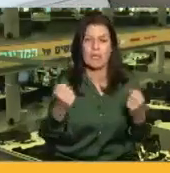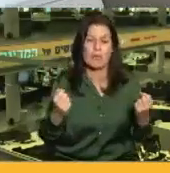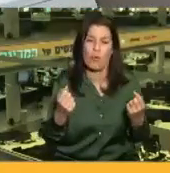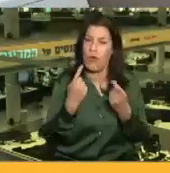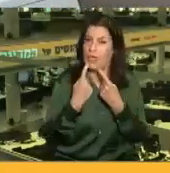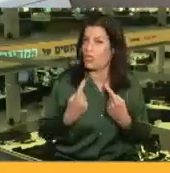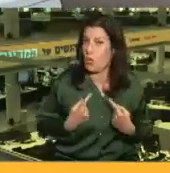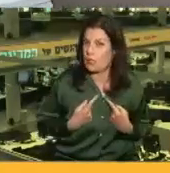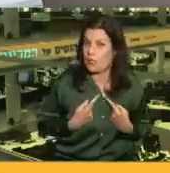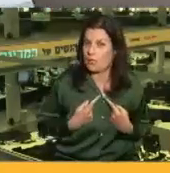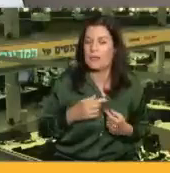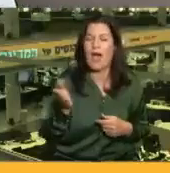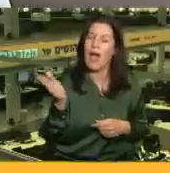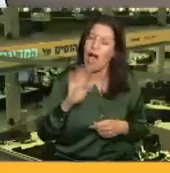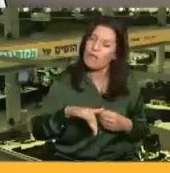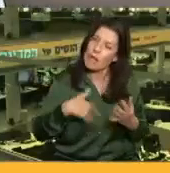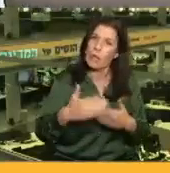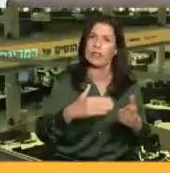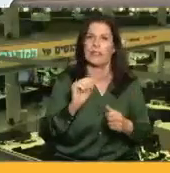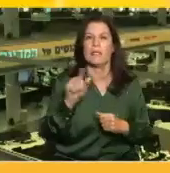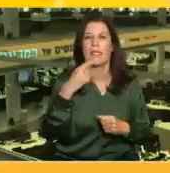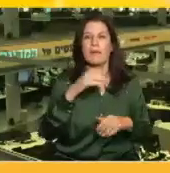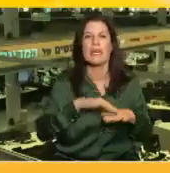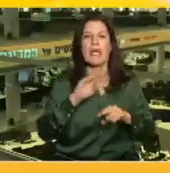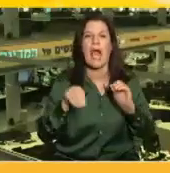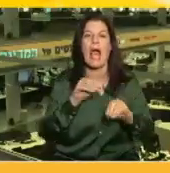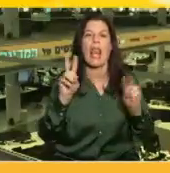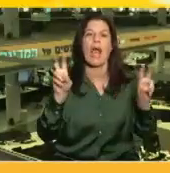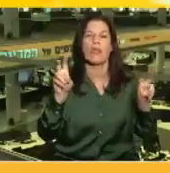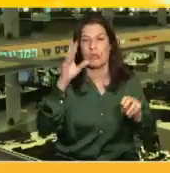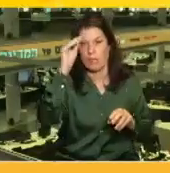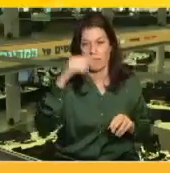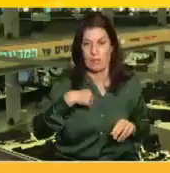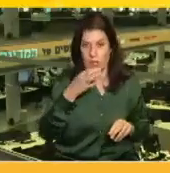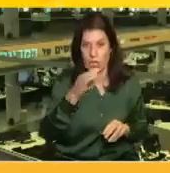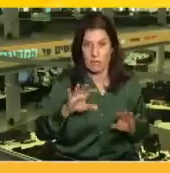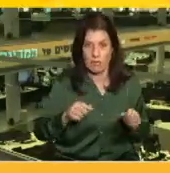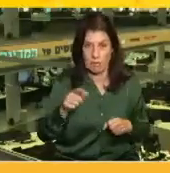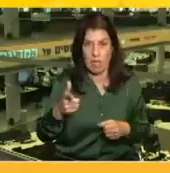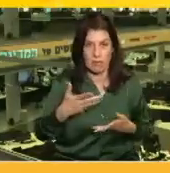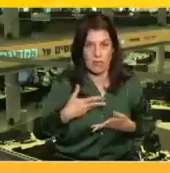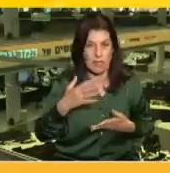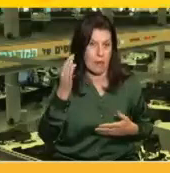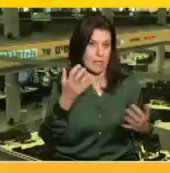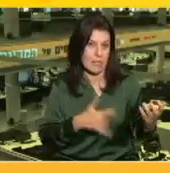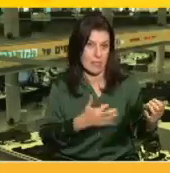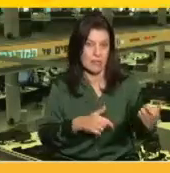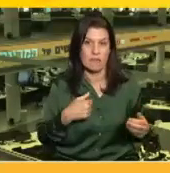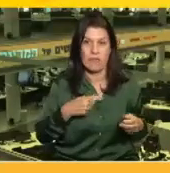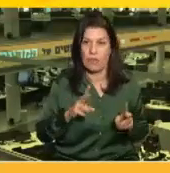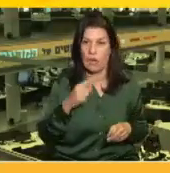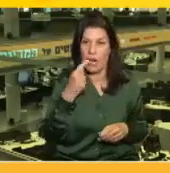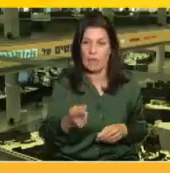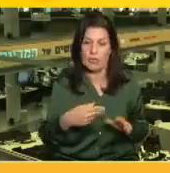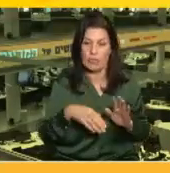נתקדם. דיברת על המועדון הגברי, ואני שאלתי מקודם, האם תקבלי גיטריסטית? אני, בשלב זה של חיי, אין לי שום